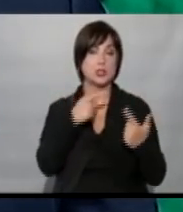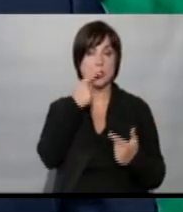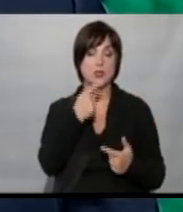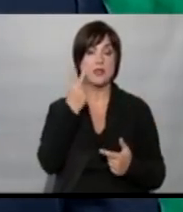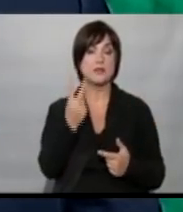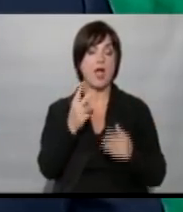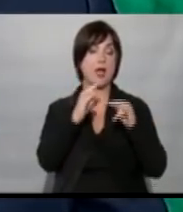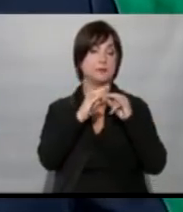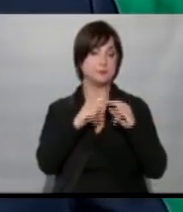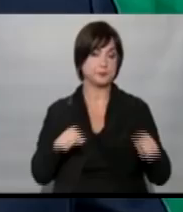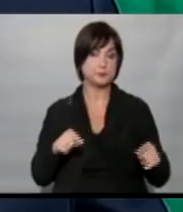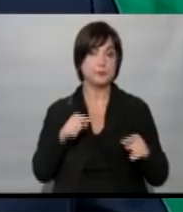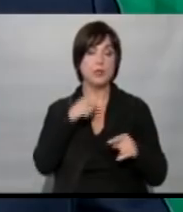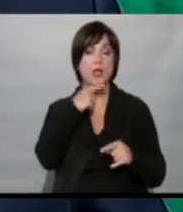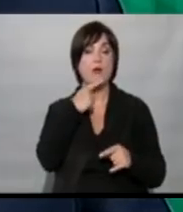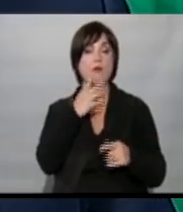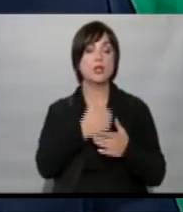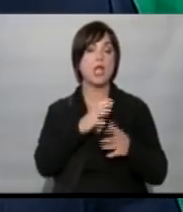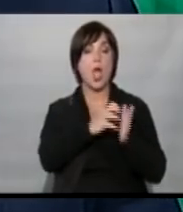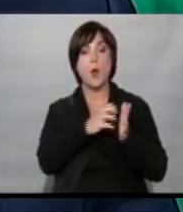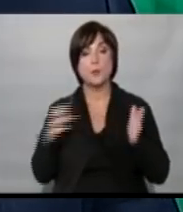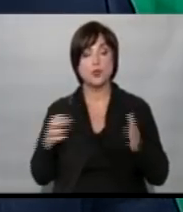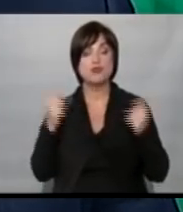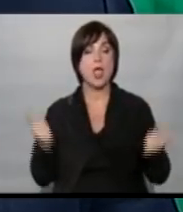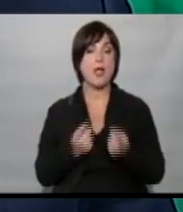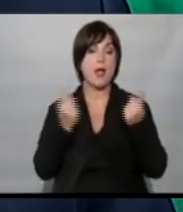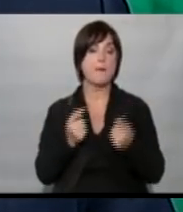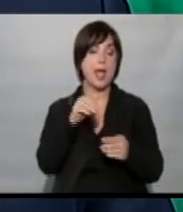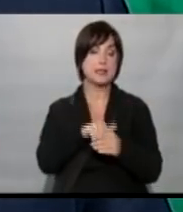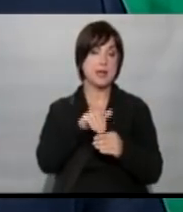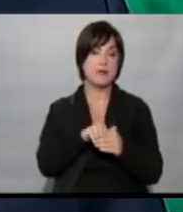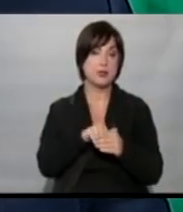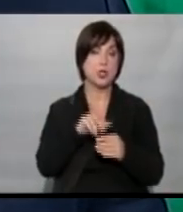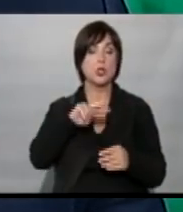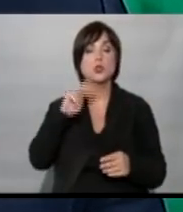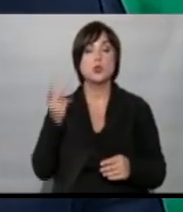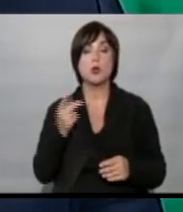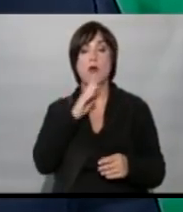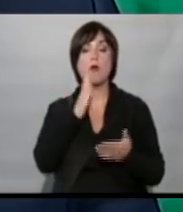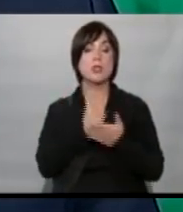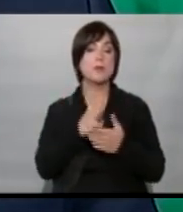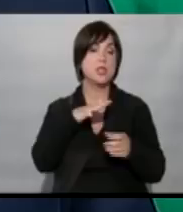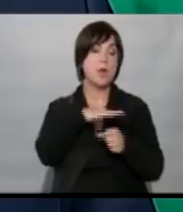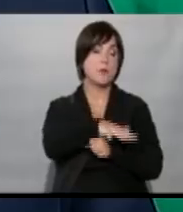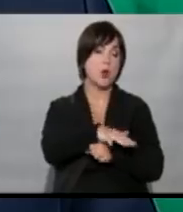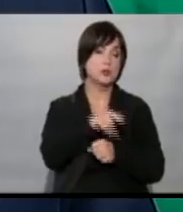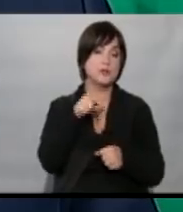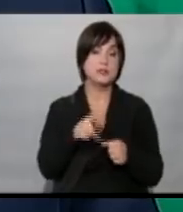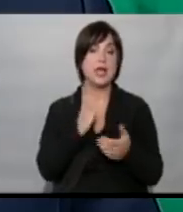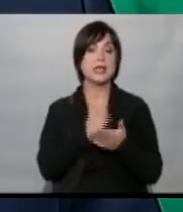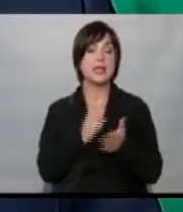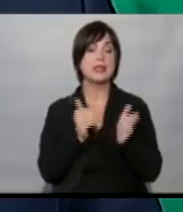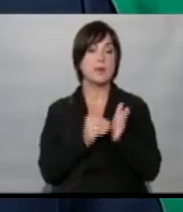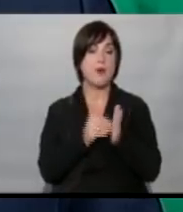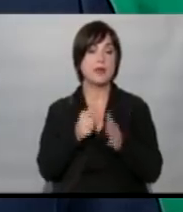два кампуса, еден кампус кој што ќе продолжи кампањата за референдумот, друг кампус кој што ќе биде против и сега тоа ќе треба да